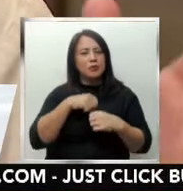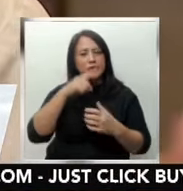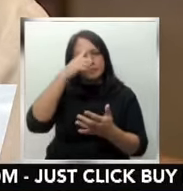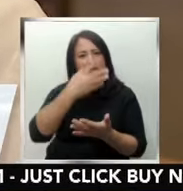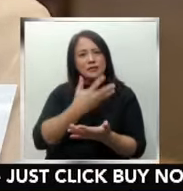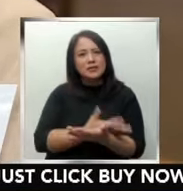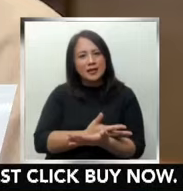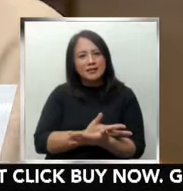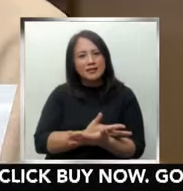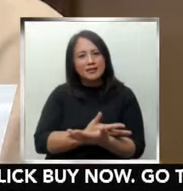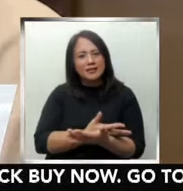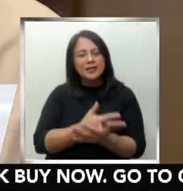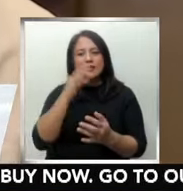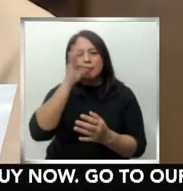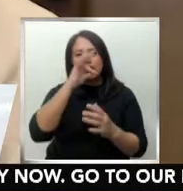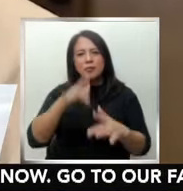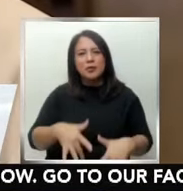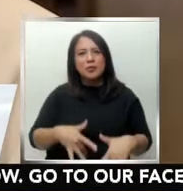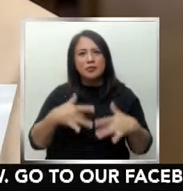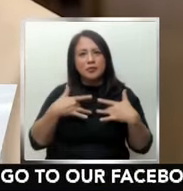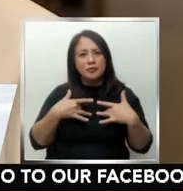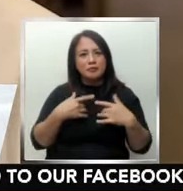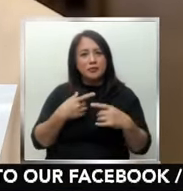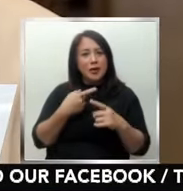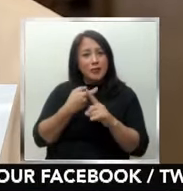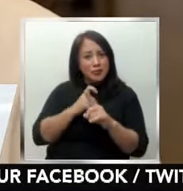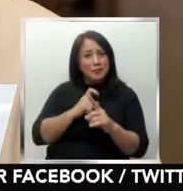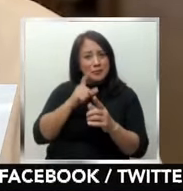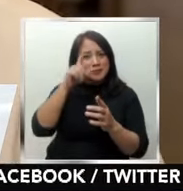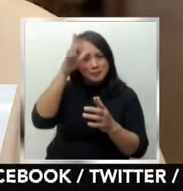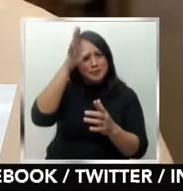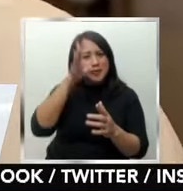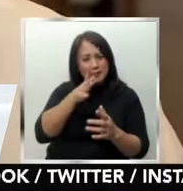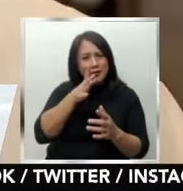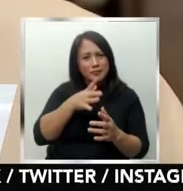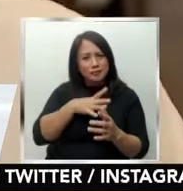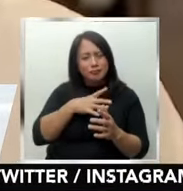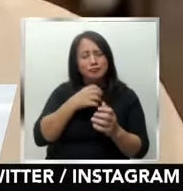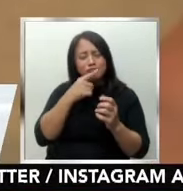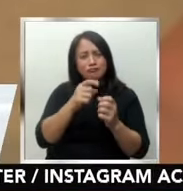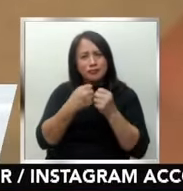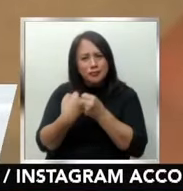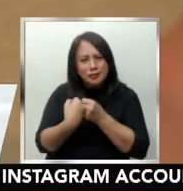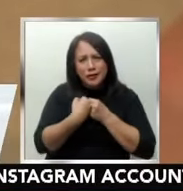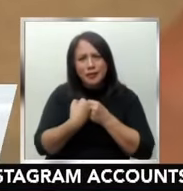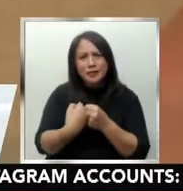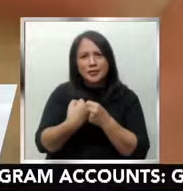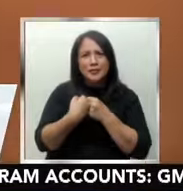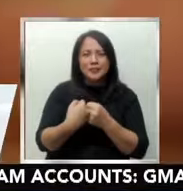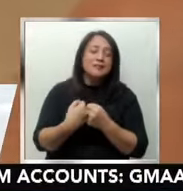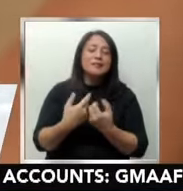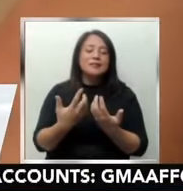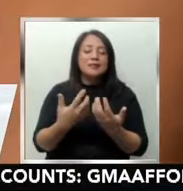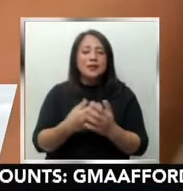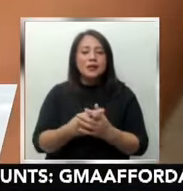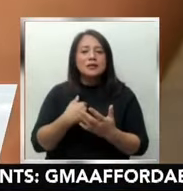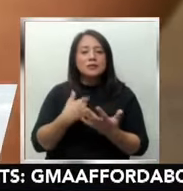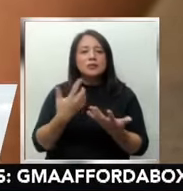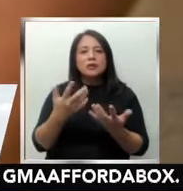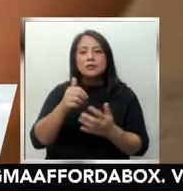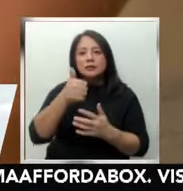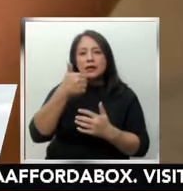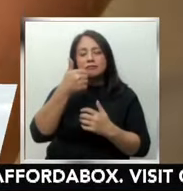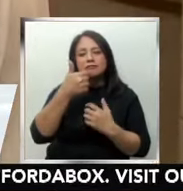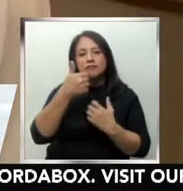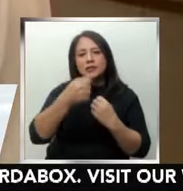life coming from parents who really struggled with the thought of me being here sa loob ng 10 taon ni Kyle